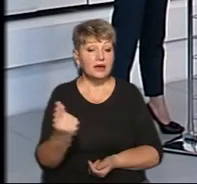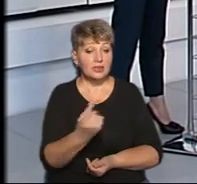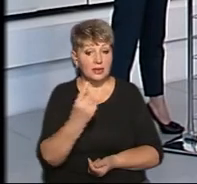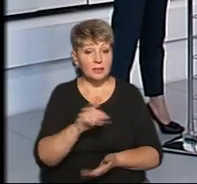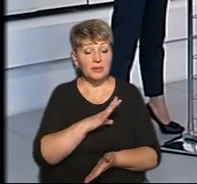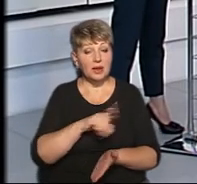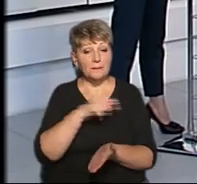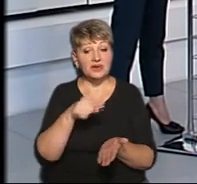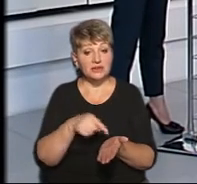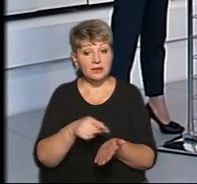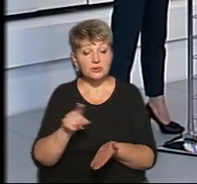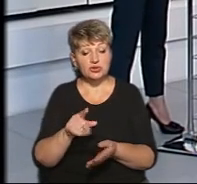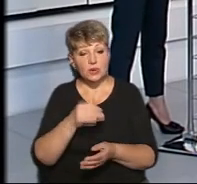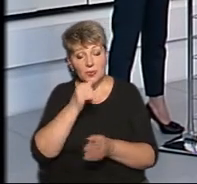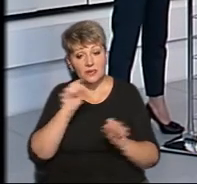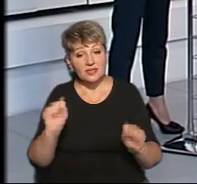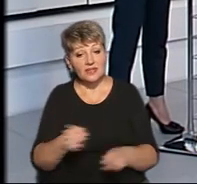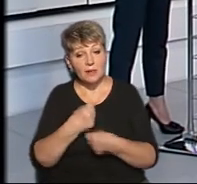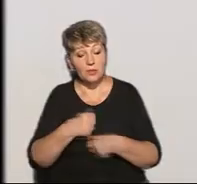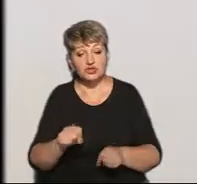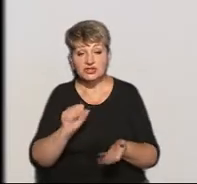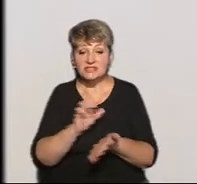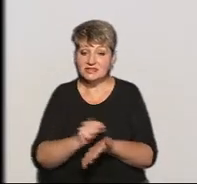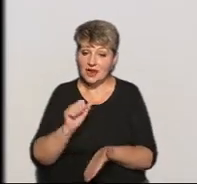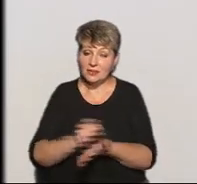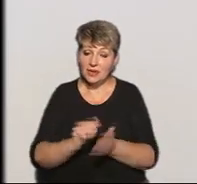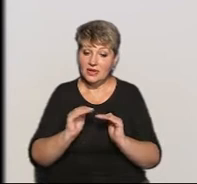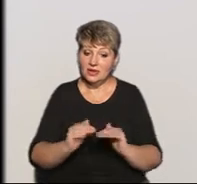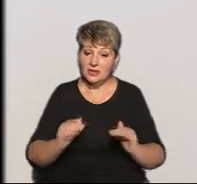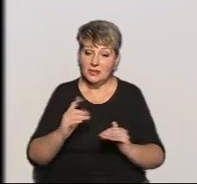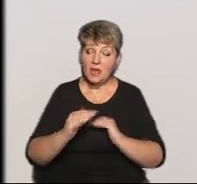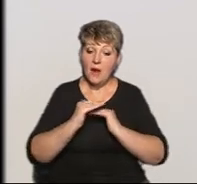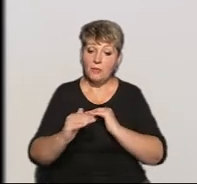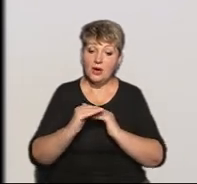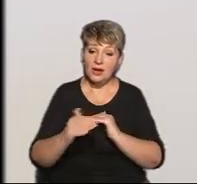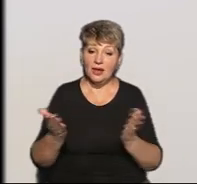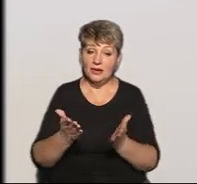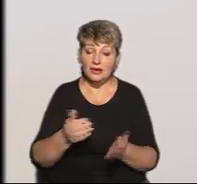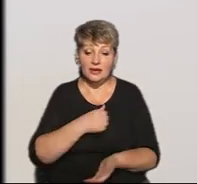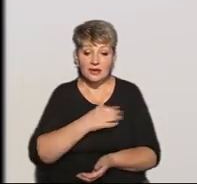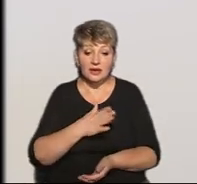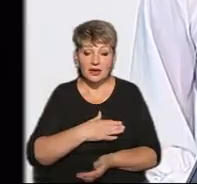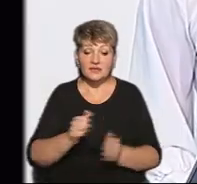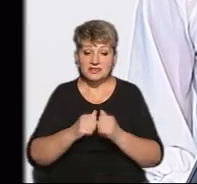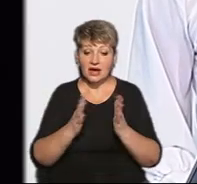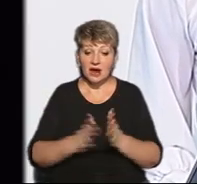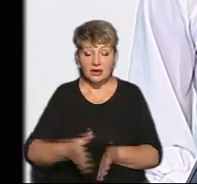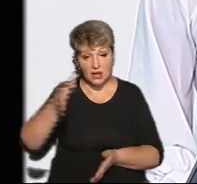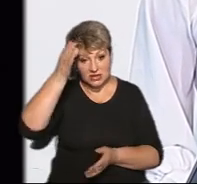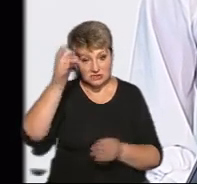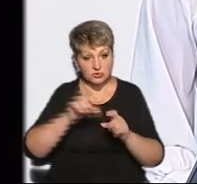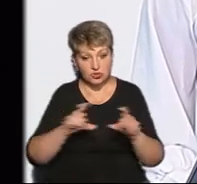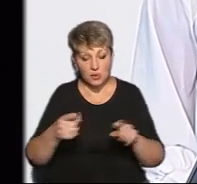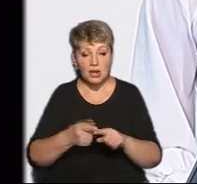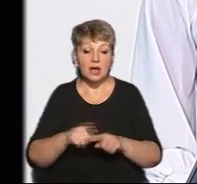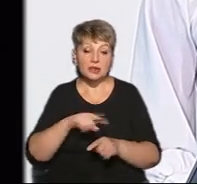було питання щодо неможливості займатися дітям на полях, які належать загальноосвітнім школам, то це питання